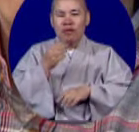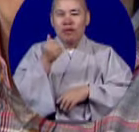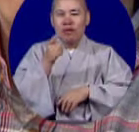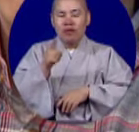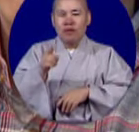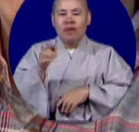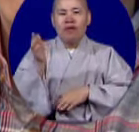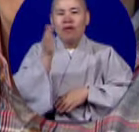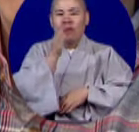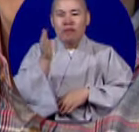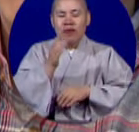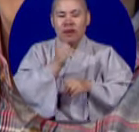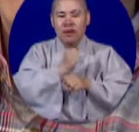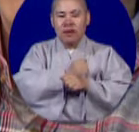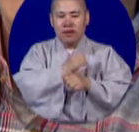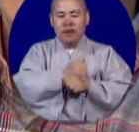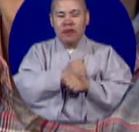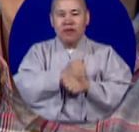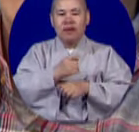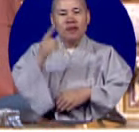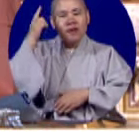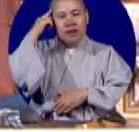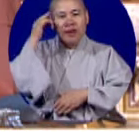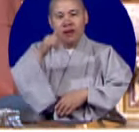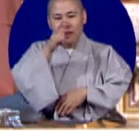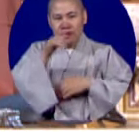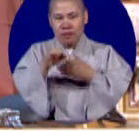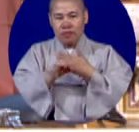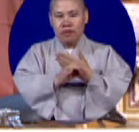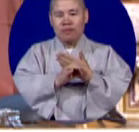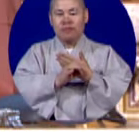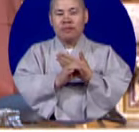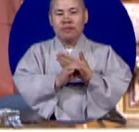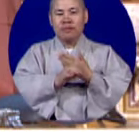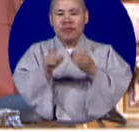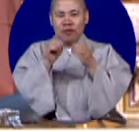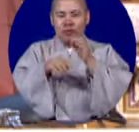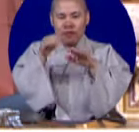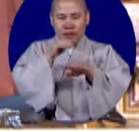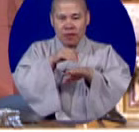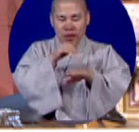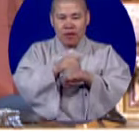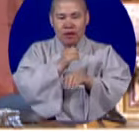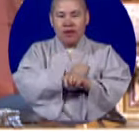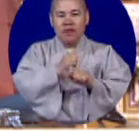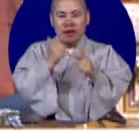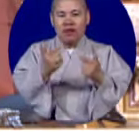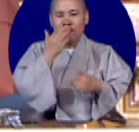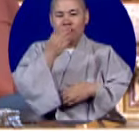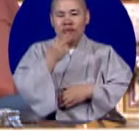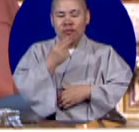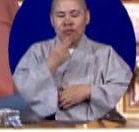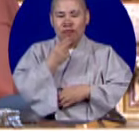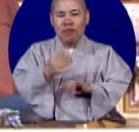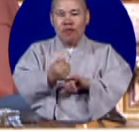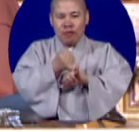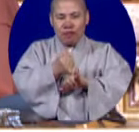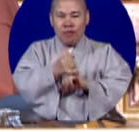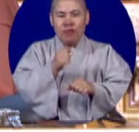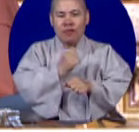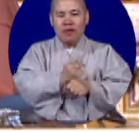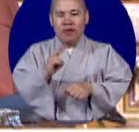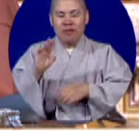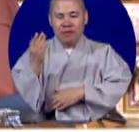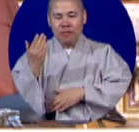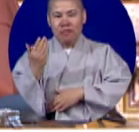것이다라는 인식이 들면 수행을 안 할래야 안 할 도리가 없어요.